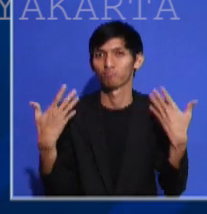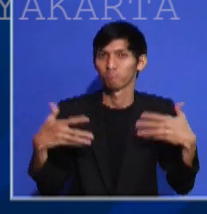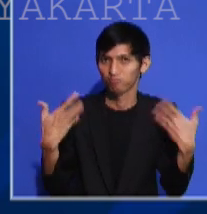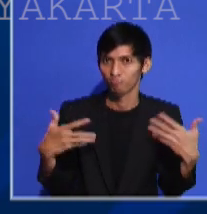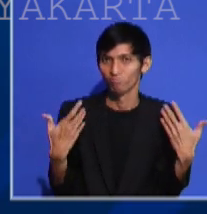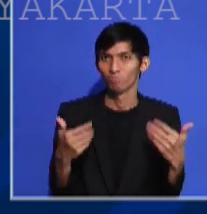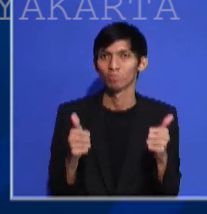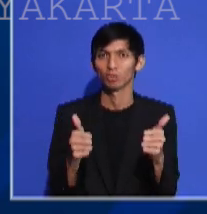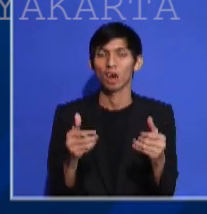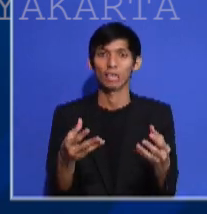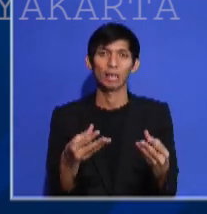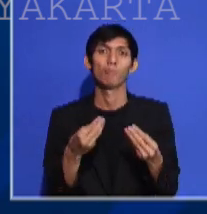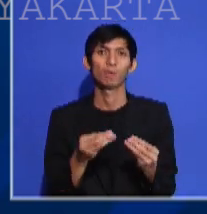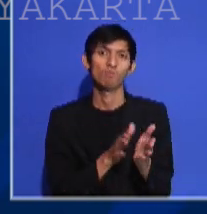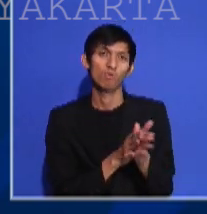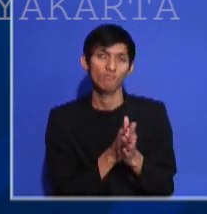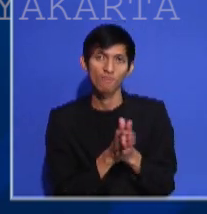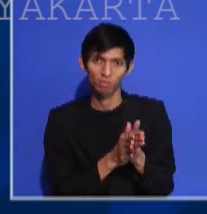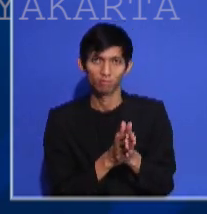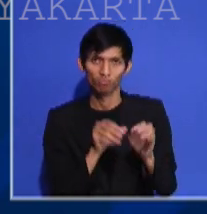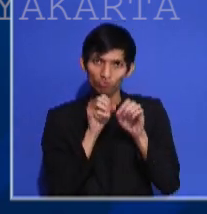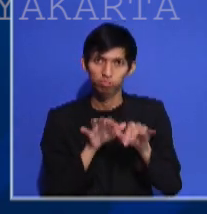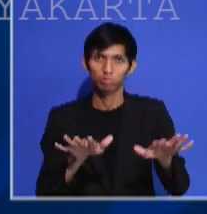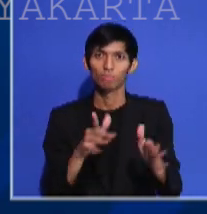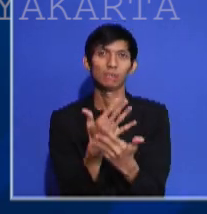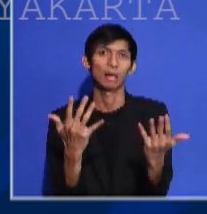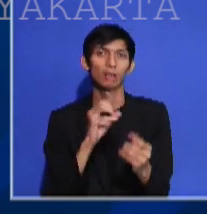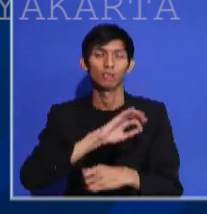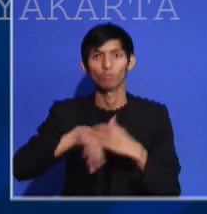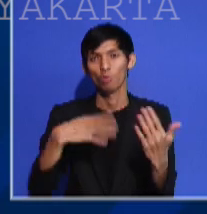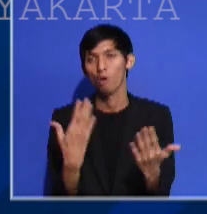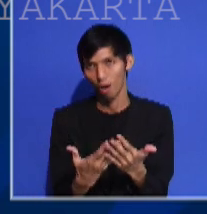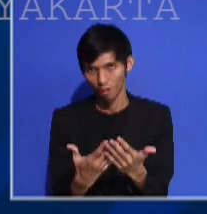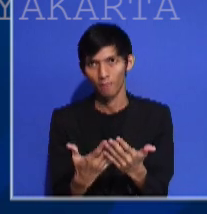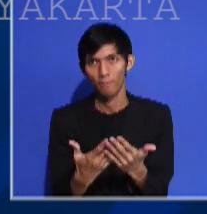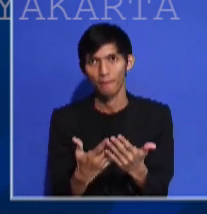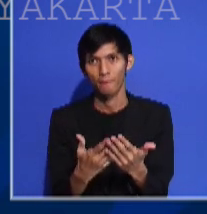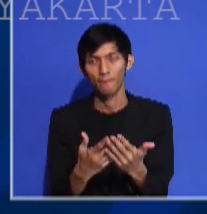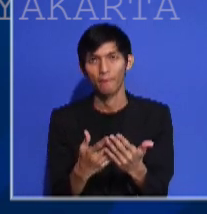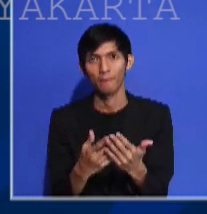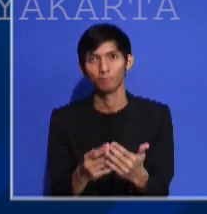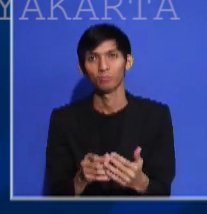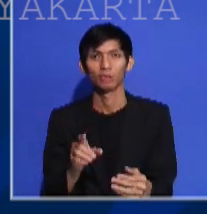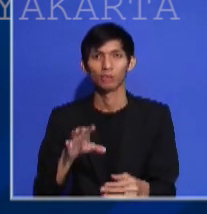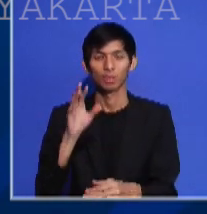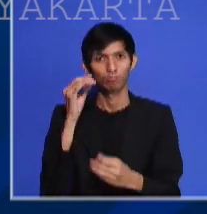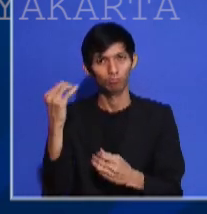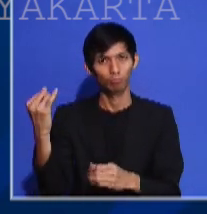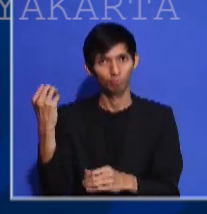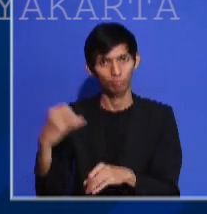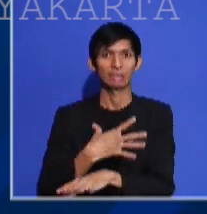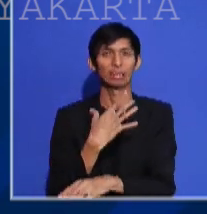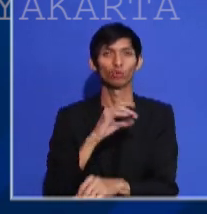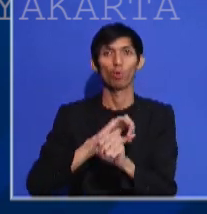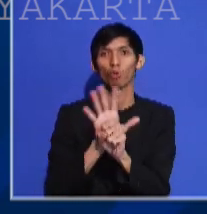bisa dapat memotivasi semua masyarakat dan juga kalangan remaja di kon Progo dan juga di Jogyakarta